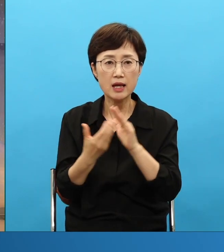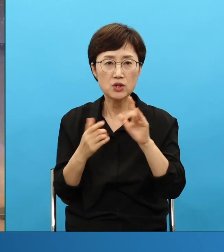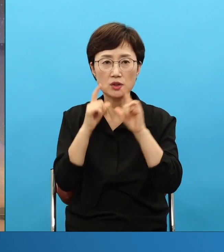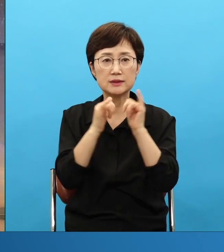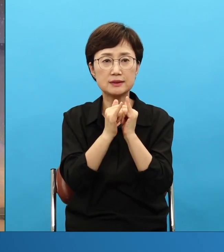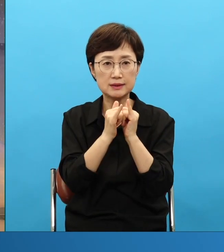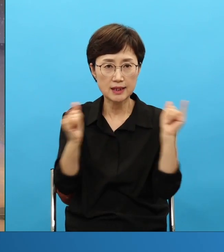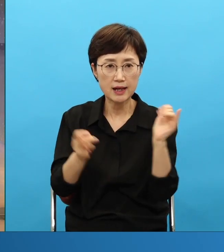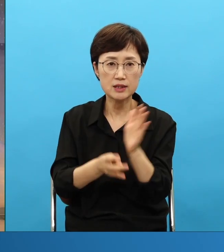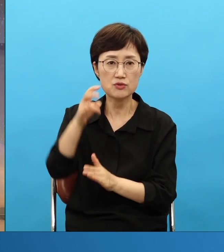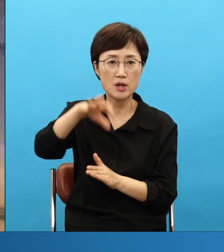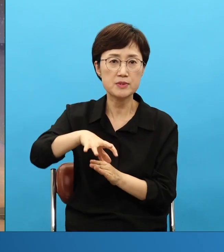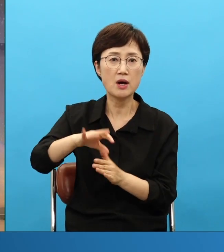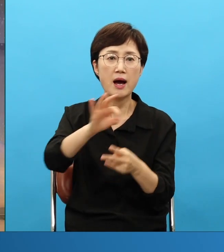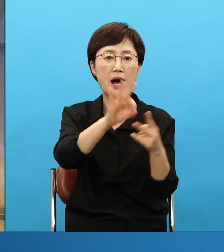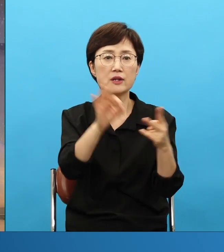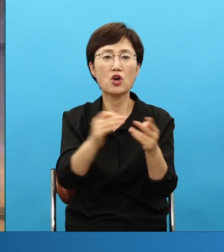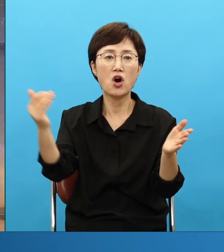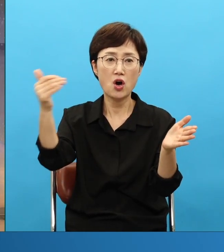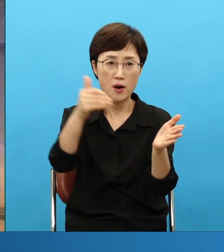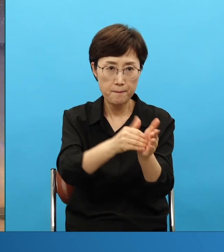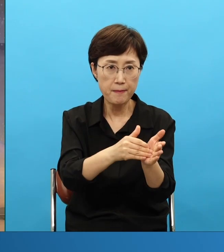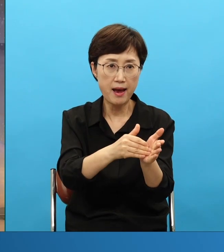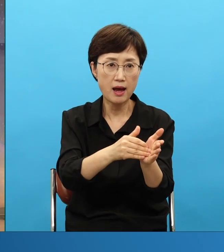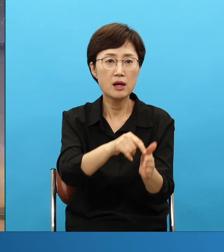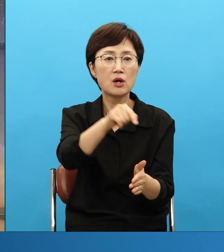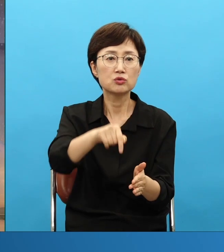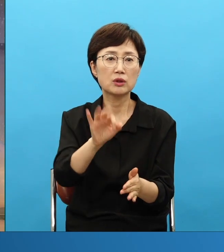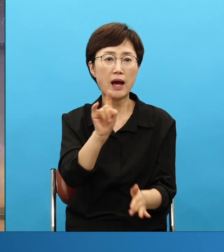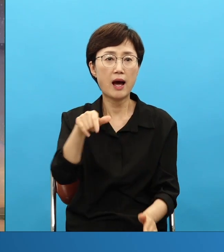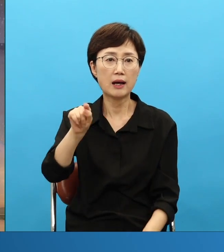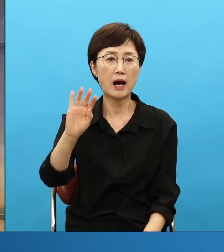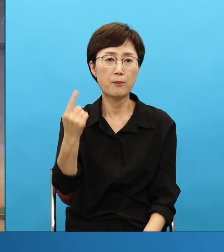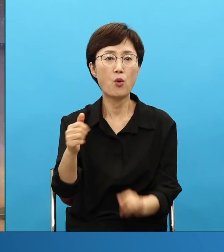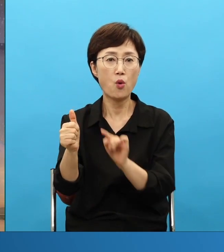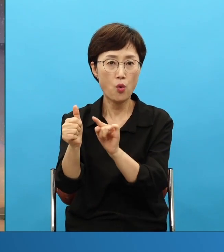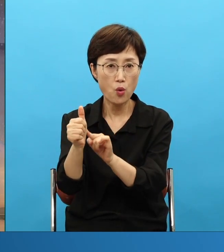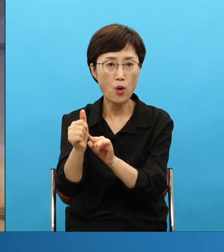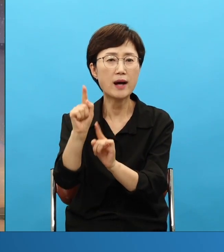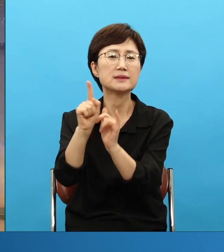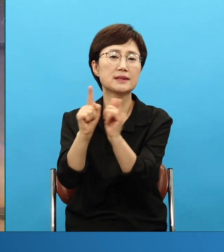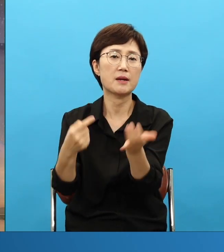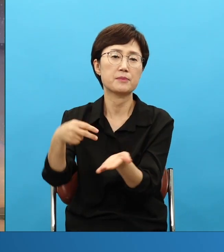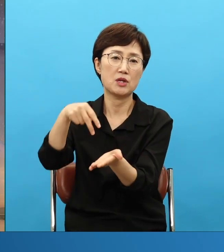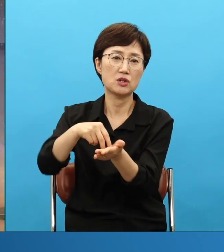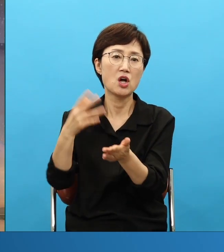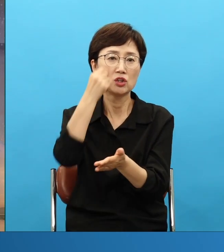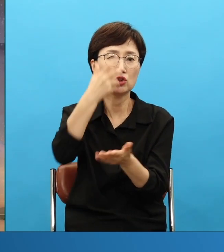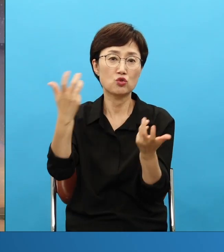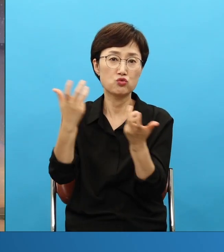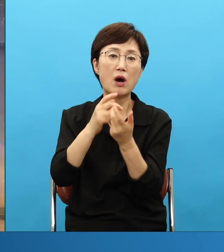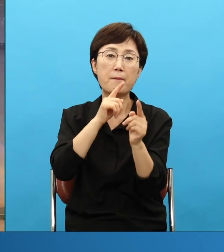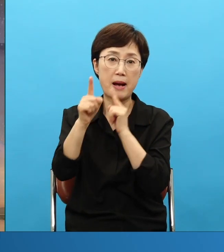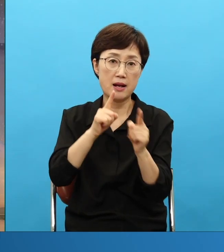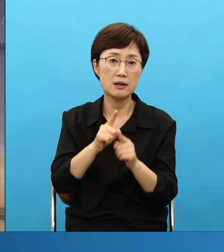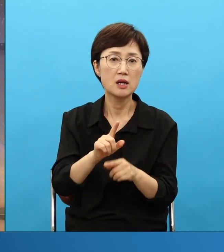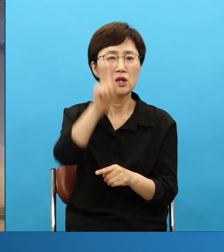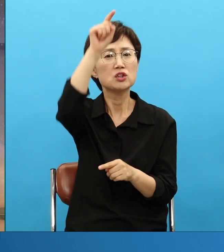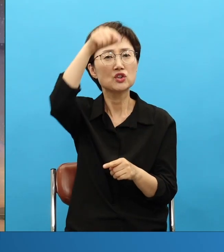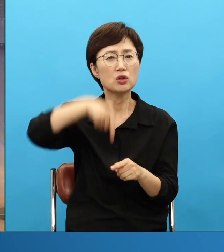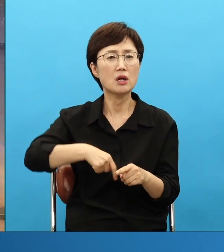그때 선지자들이 예루살렘에서 안디옥에 이르니 그 중에 아가보라 하는 한 사람이 일어나 성령으로